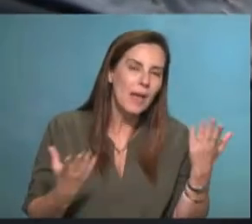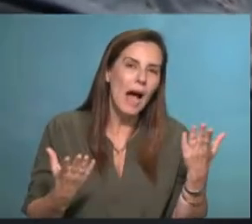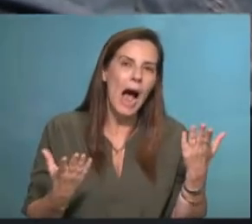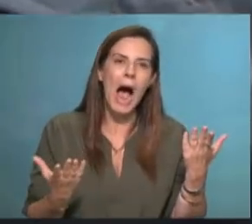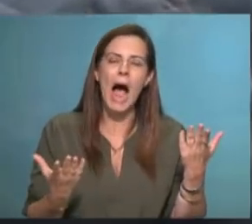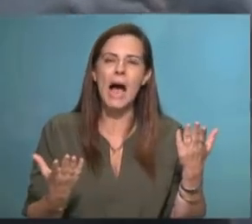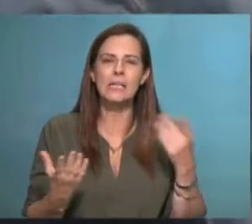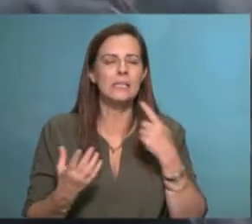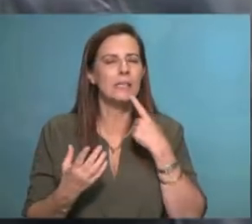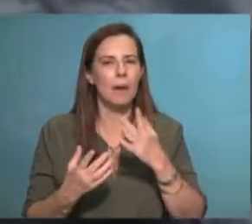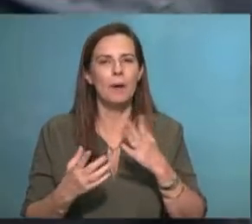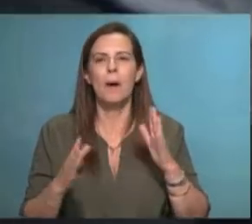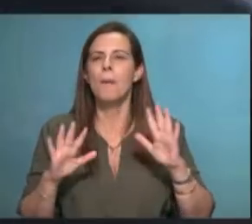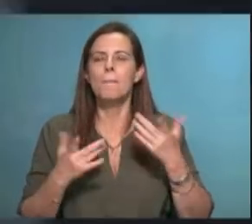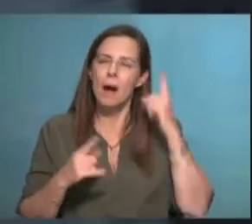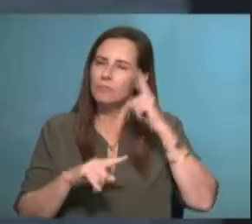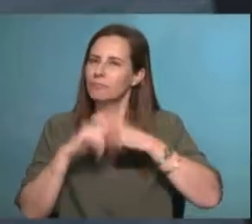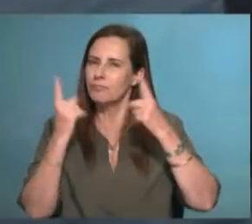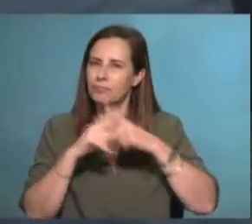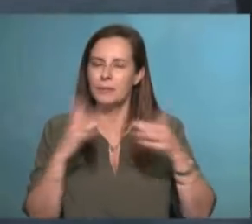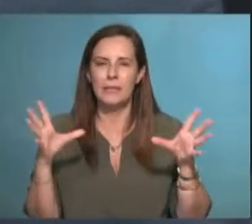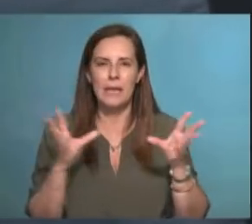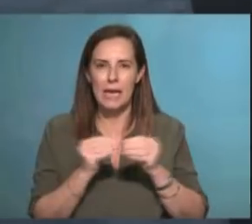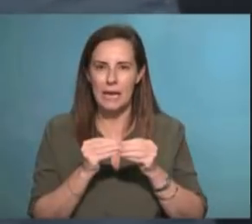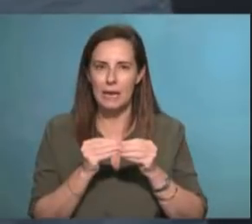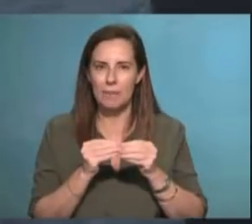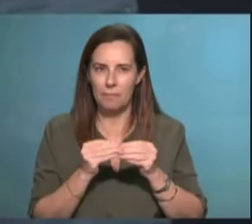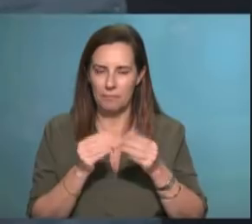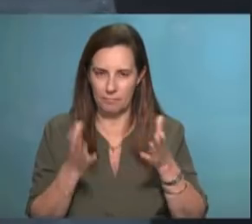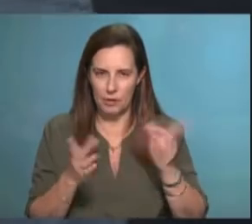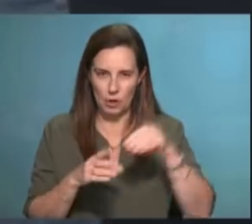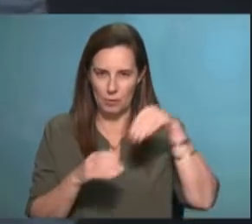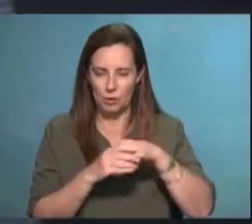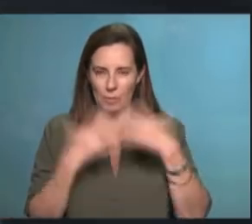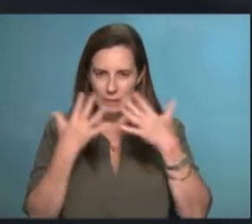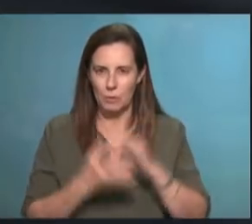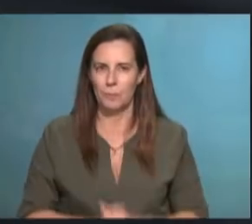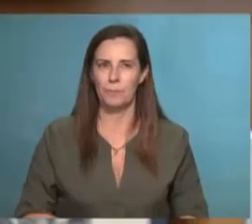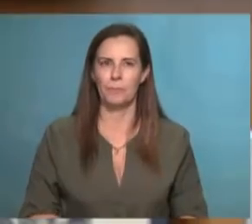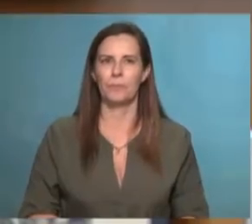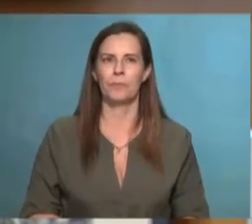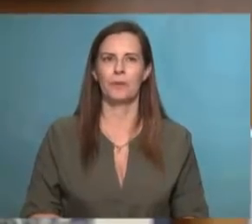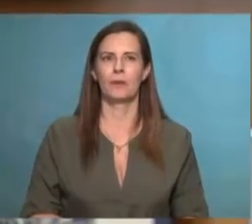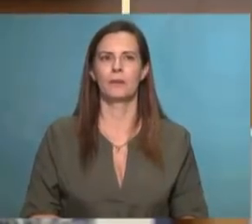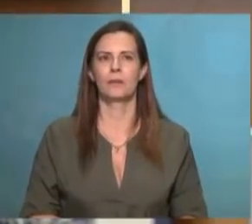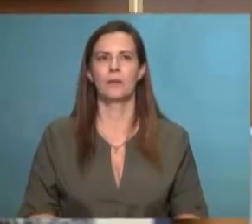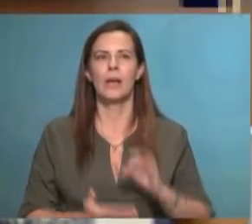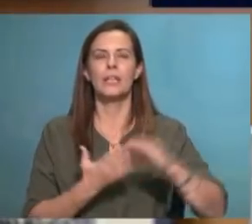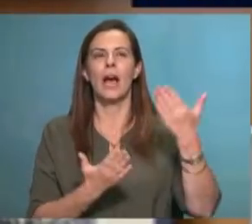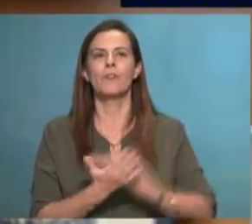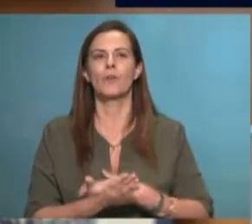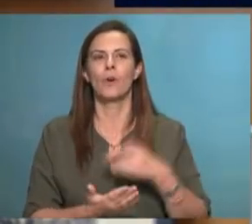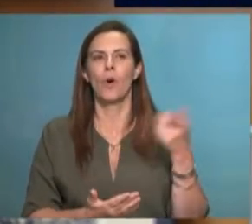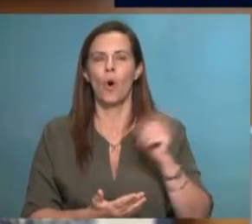עבורכם הלילה את עיקרי המחלוקת בעזרת דמויות המשנה המעורבות בעלילה. הנה. כתב האישום הזה הוא בוודאי